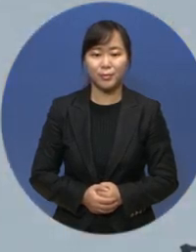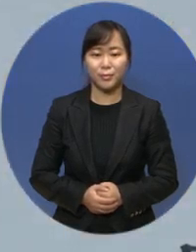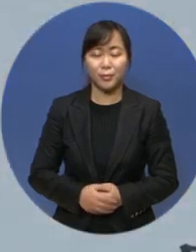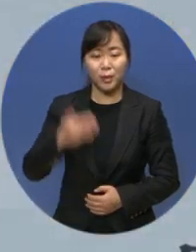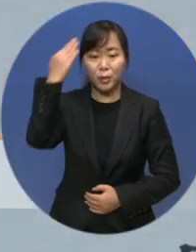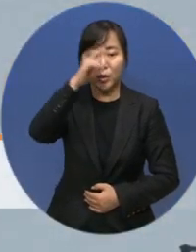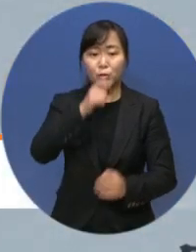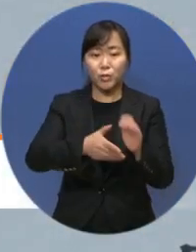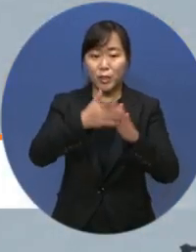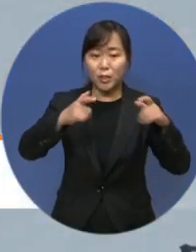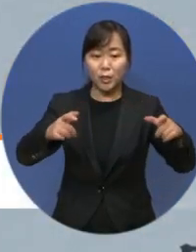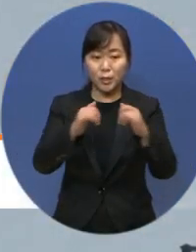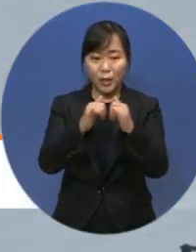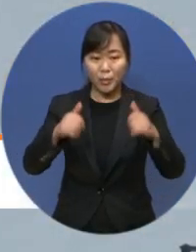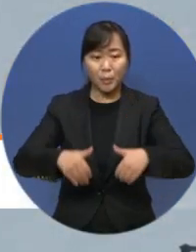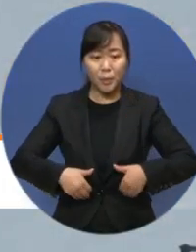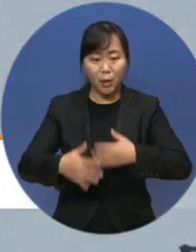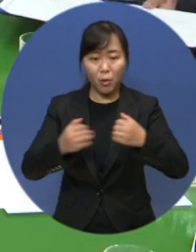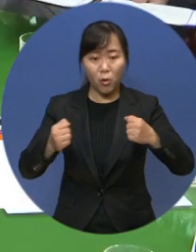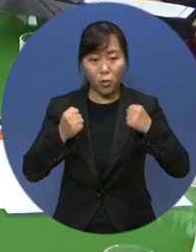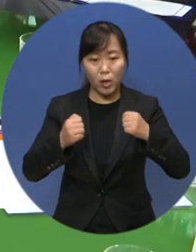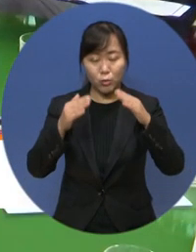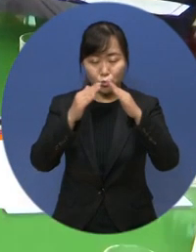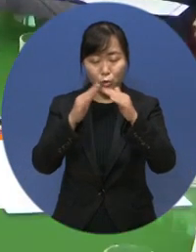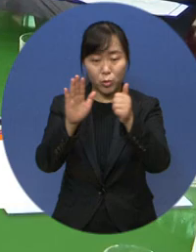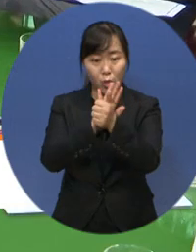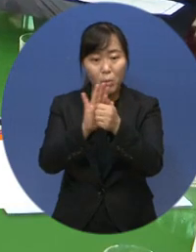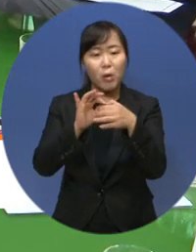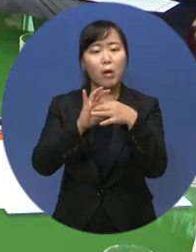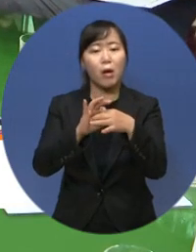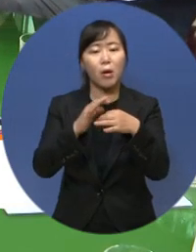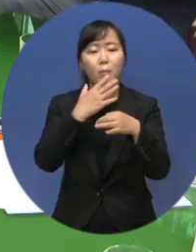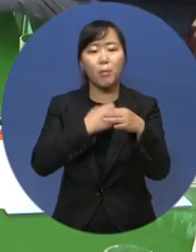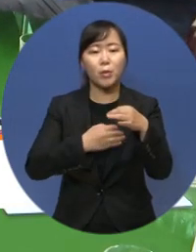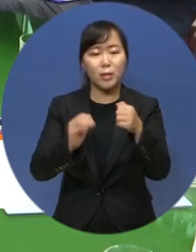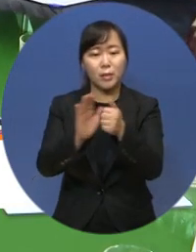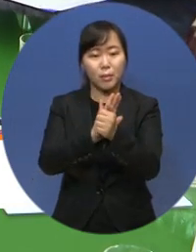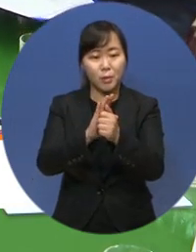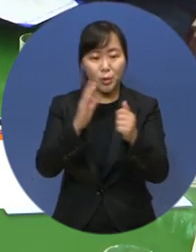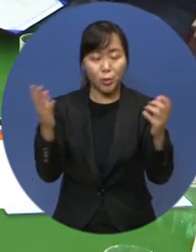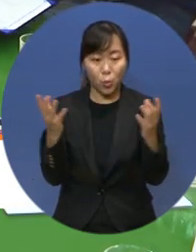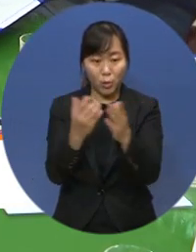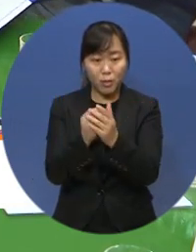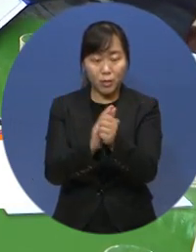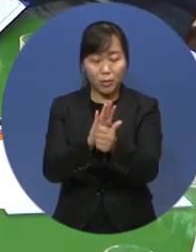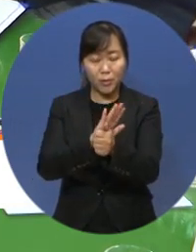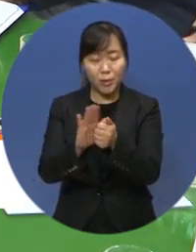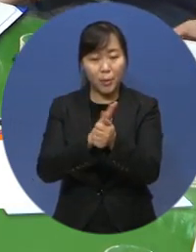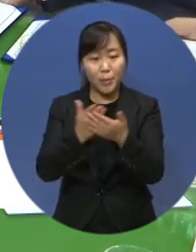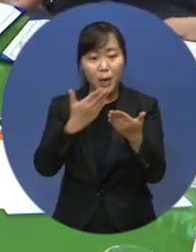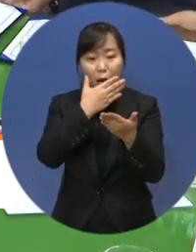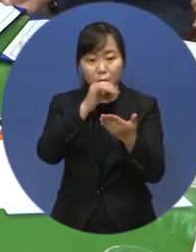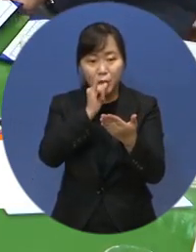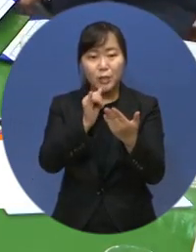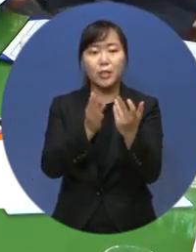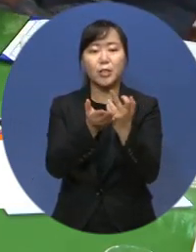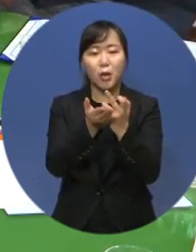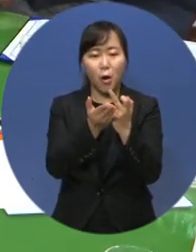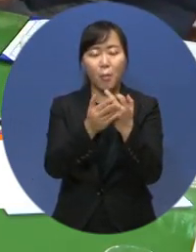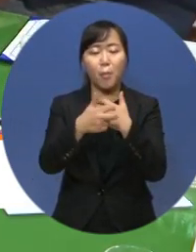여수 씨가 지역 주민에게 필요한 건강 주고 돌봄 등 복지서비스를 통합적으로 제공할 수 있는 섬